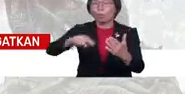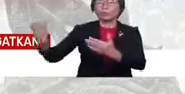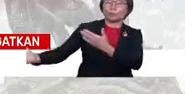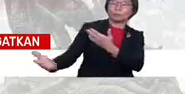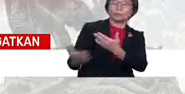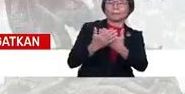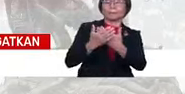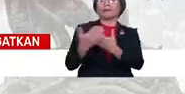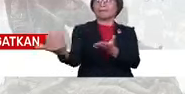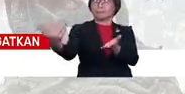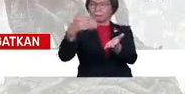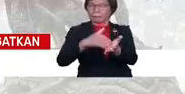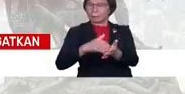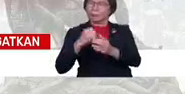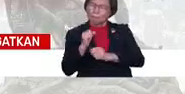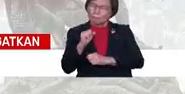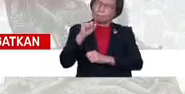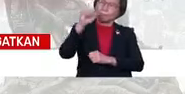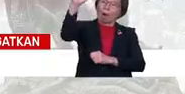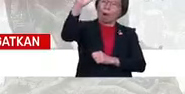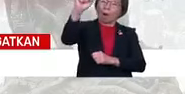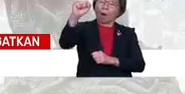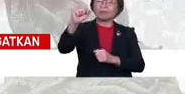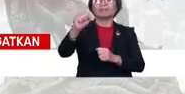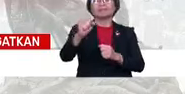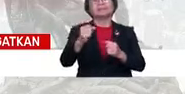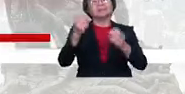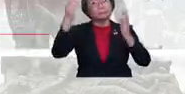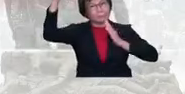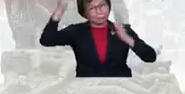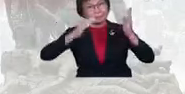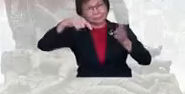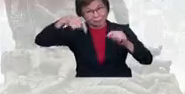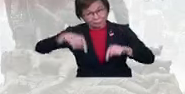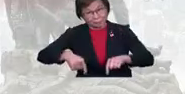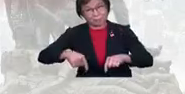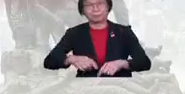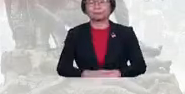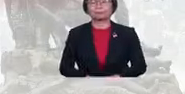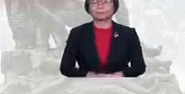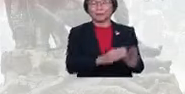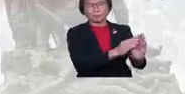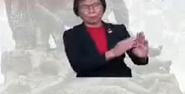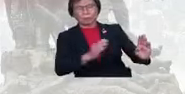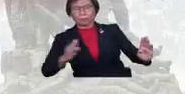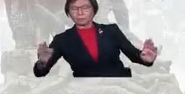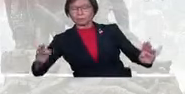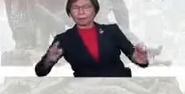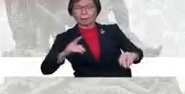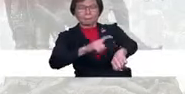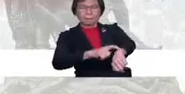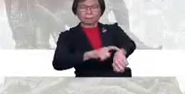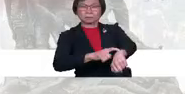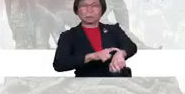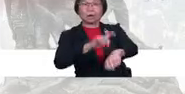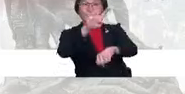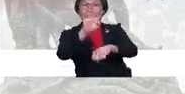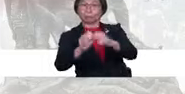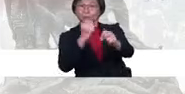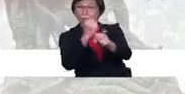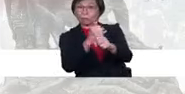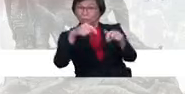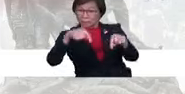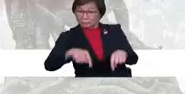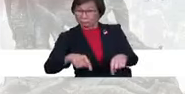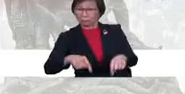mengembalikan semula kemerdekaan Tanah Air ini di sepanjang tempoh lebih empat abad itu